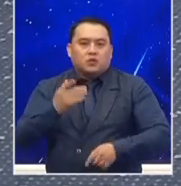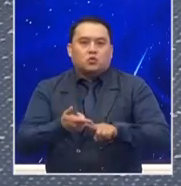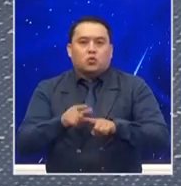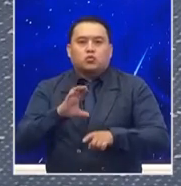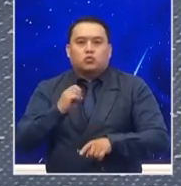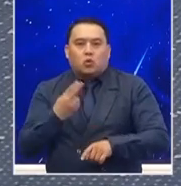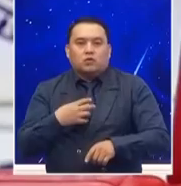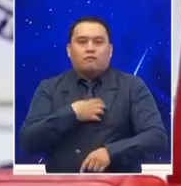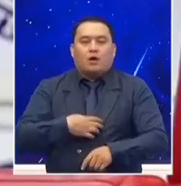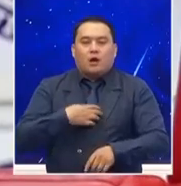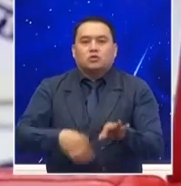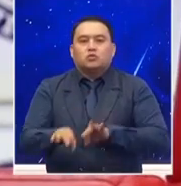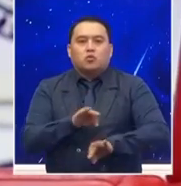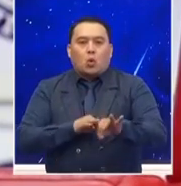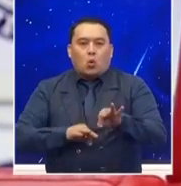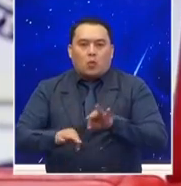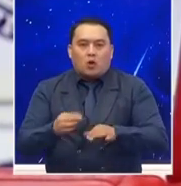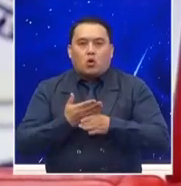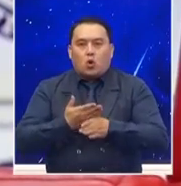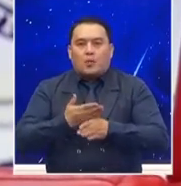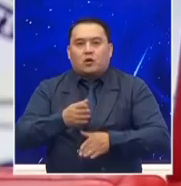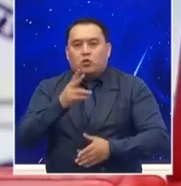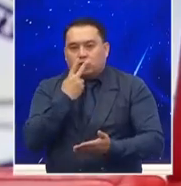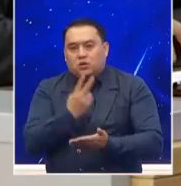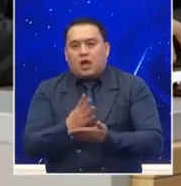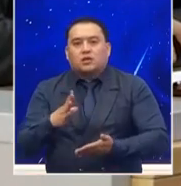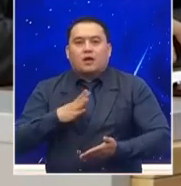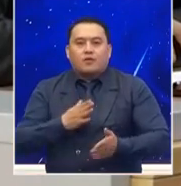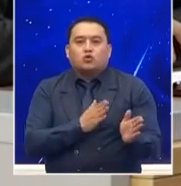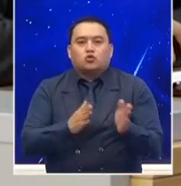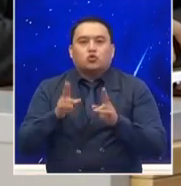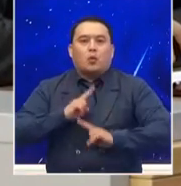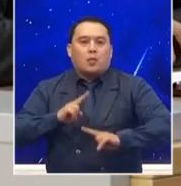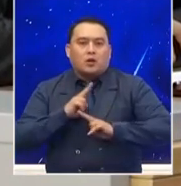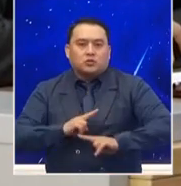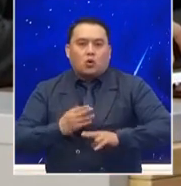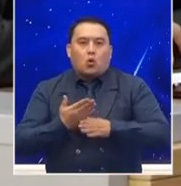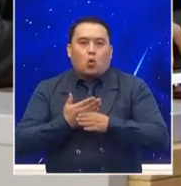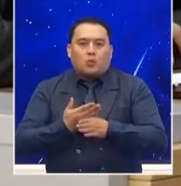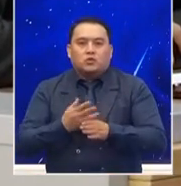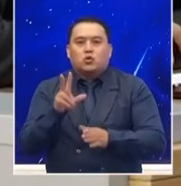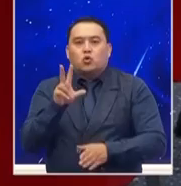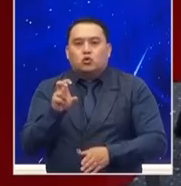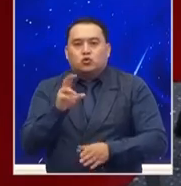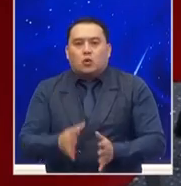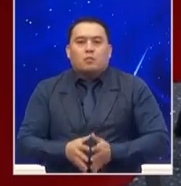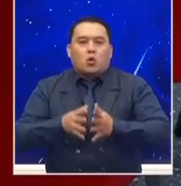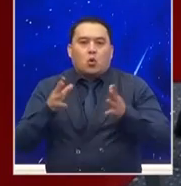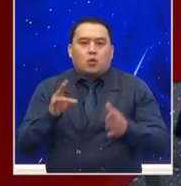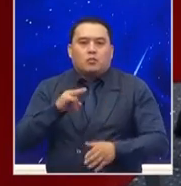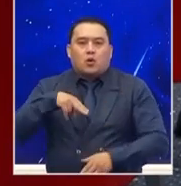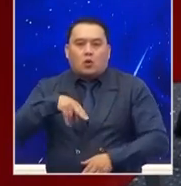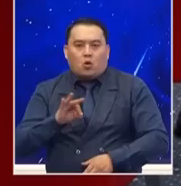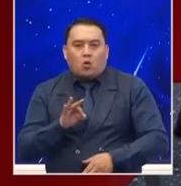әлеуметтік маңызы бар жобалардың іске асырылуына көмек көрсеткен. Осы жүйелі жұмыстың арқасында биыл облыста 300-ден аса